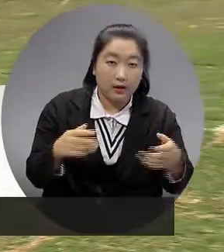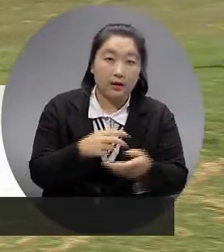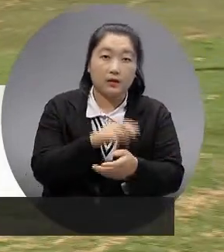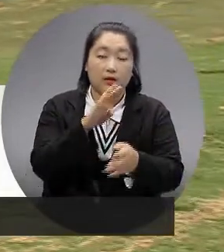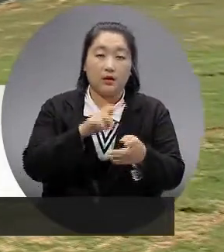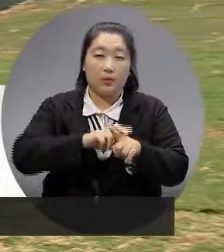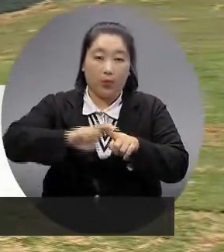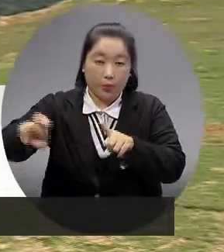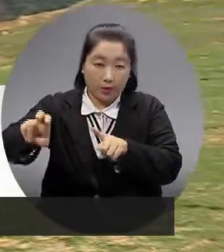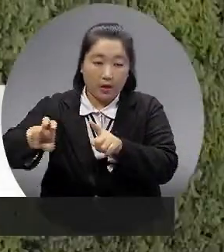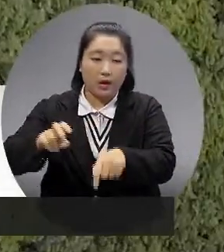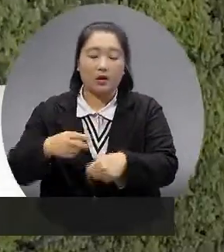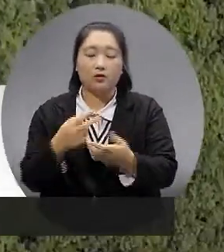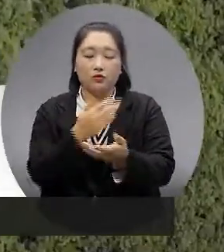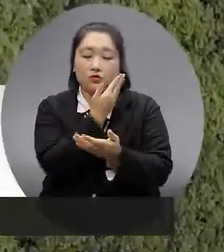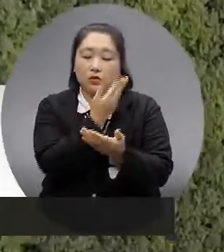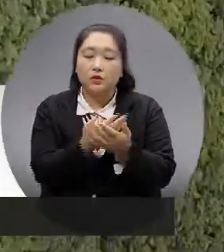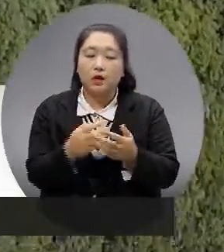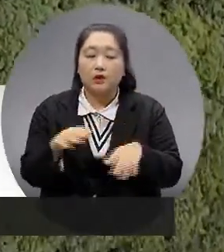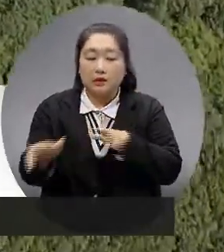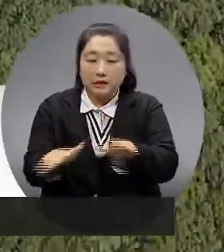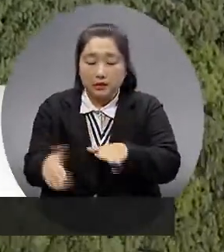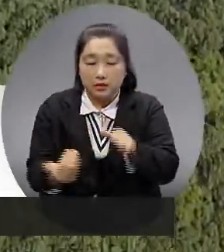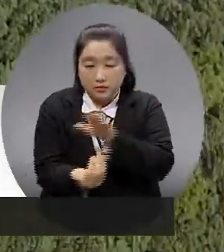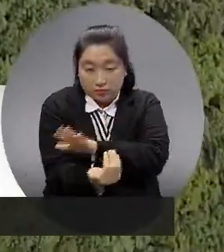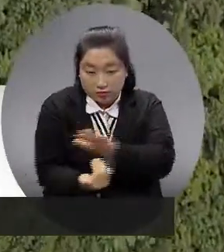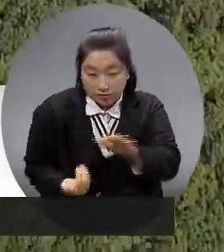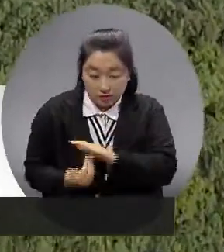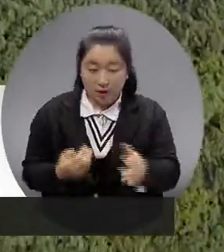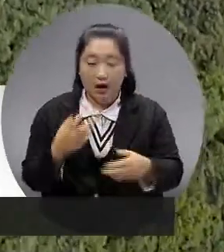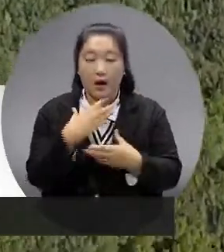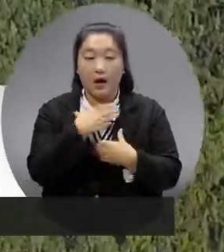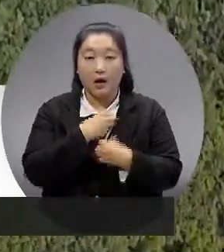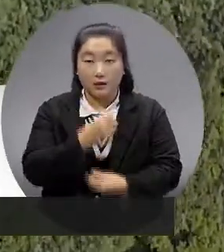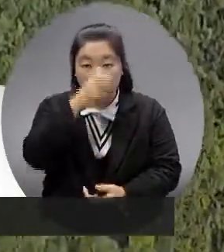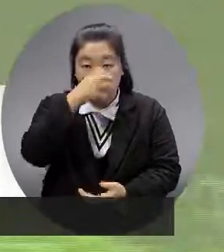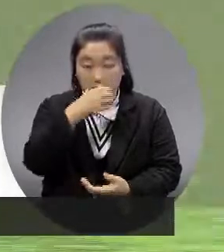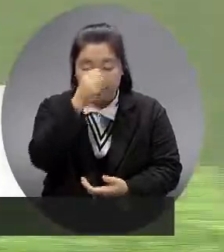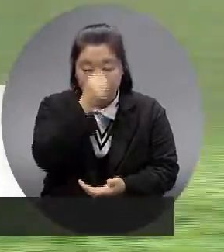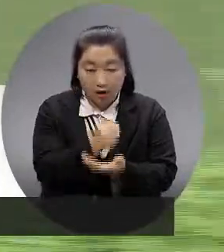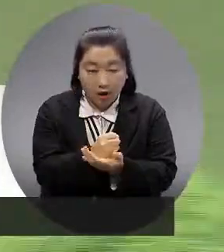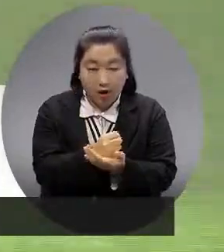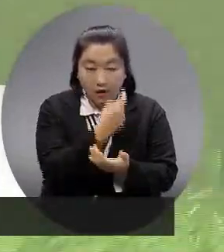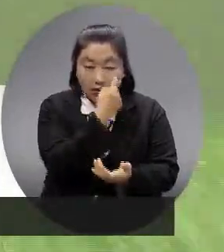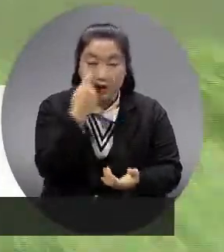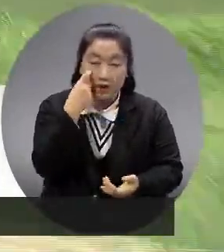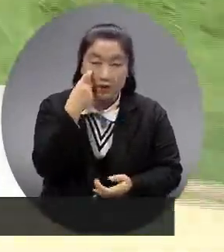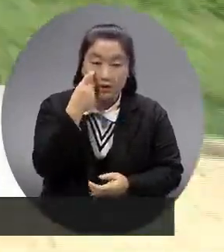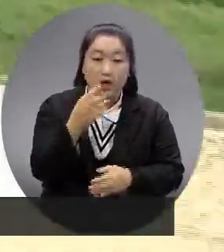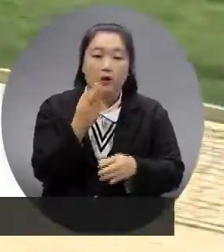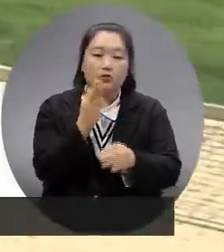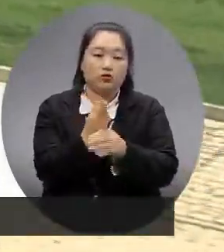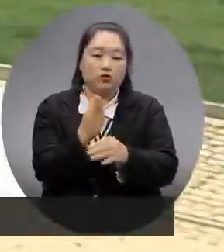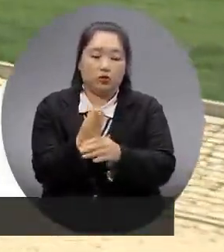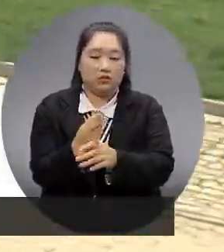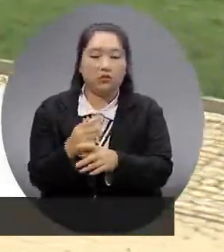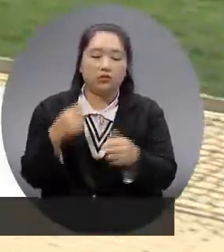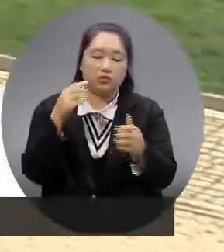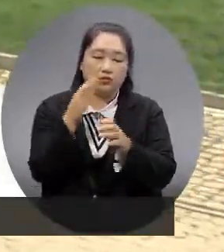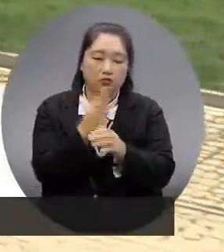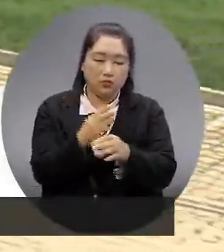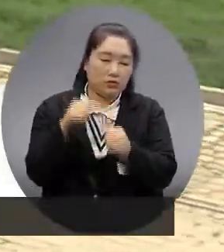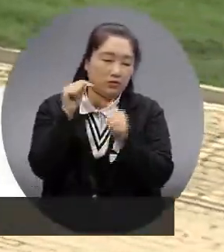주요 시설들이 지진에 대비해 안전에 문제가 없는지 점검하고 안전을 도정의 중심으로 해달라고